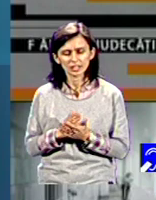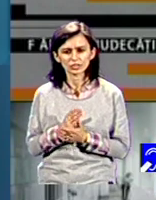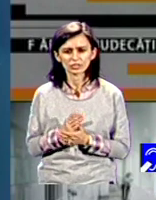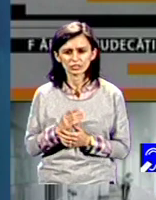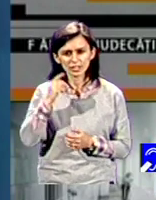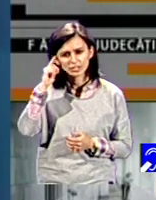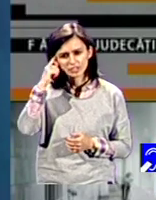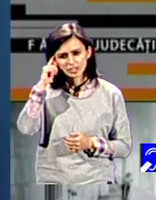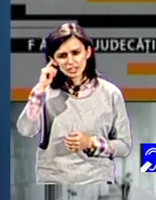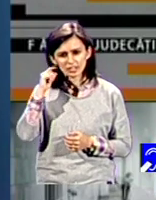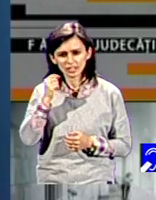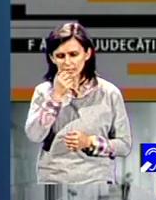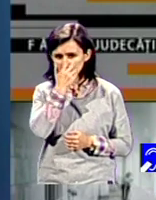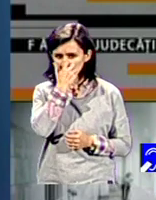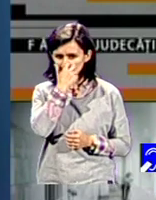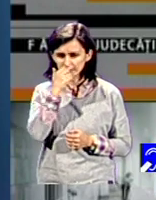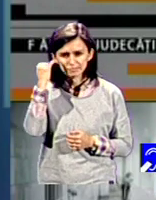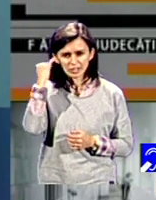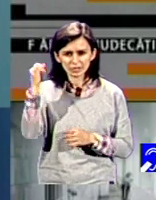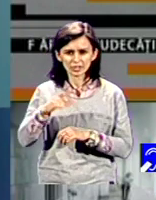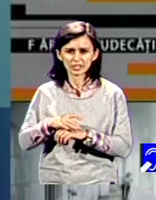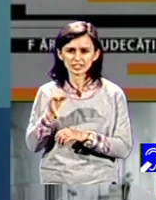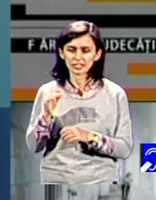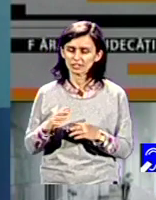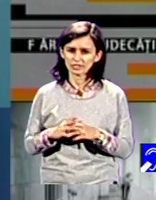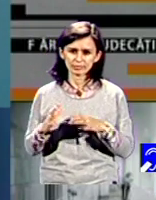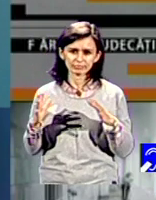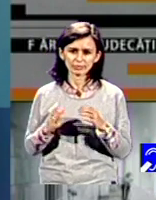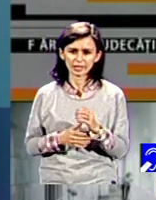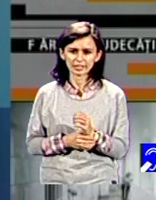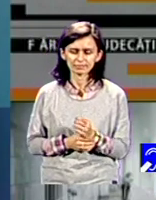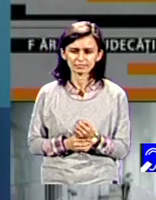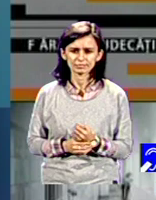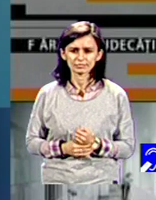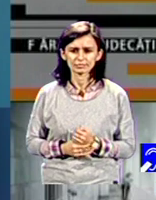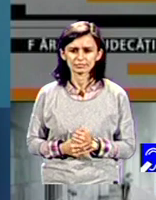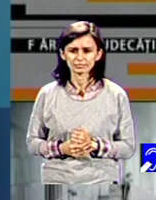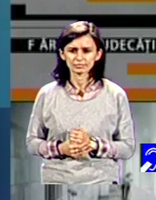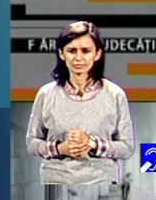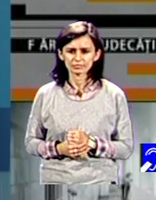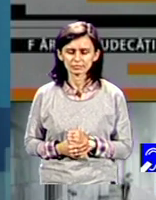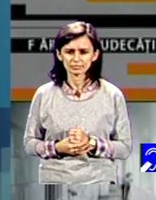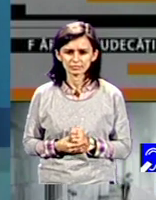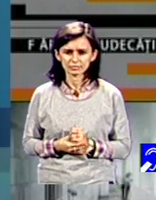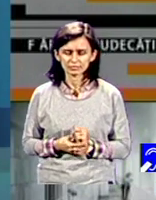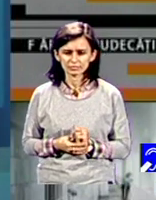e vorba despre o inițiativă mult mult mai cuprinzătoare și abia aștept să ne dai detalii Te ascultăm